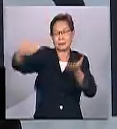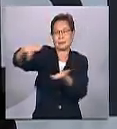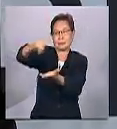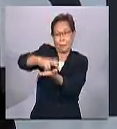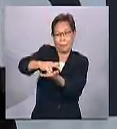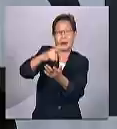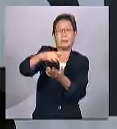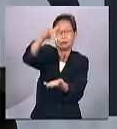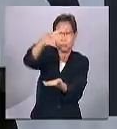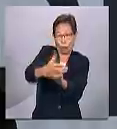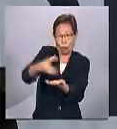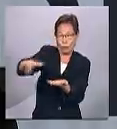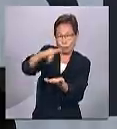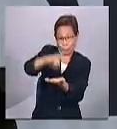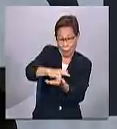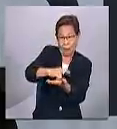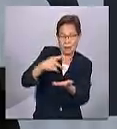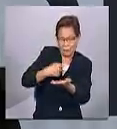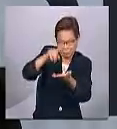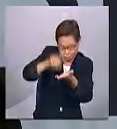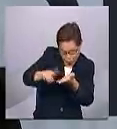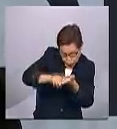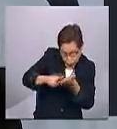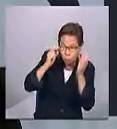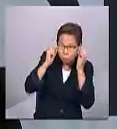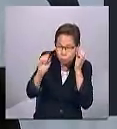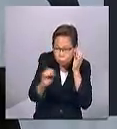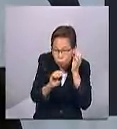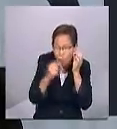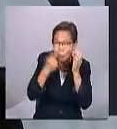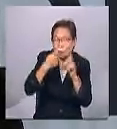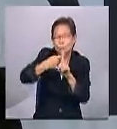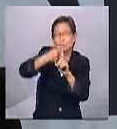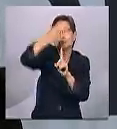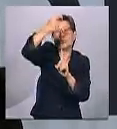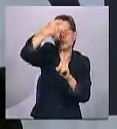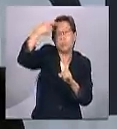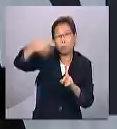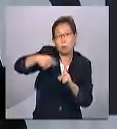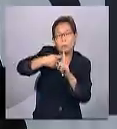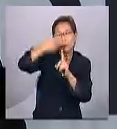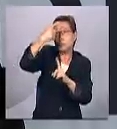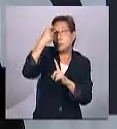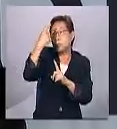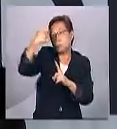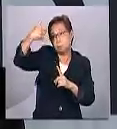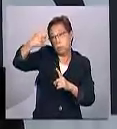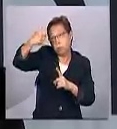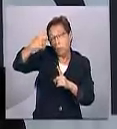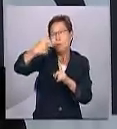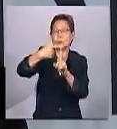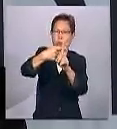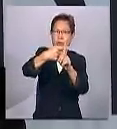akan melaksanakan saringan. Mereka yang ada suhu contohnya the thermal scan didapati positif, kita